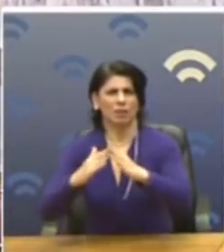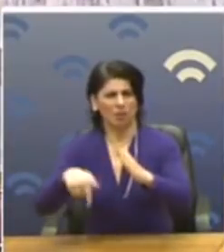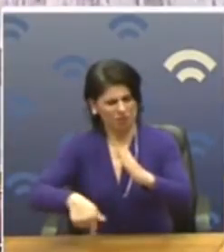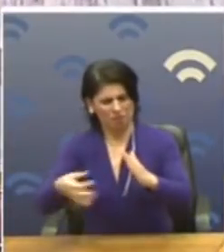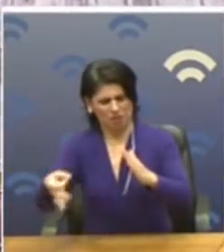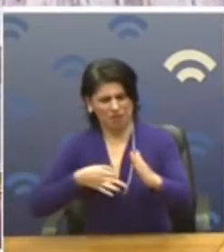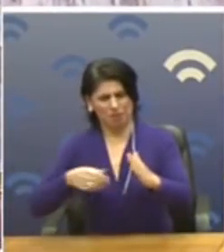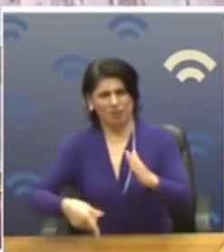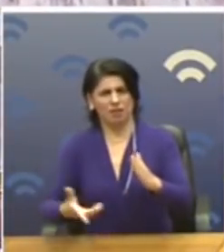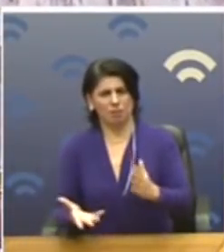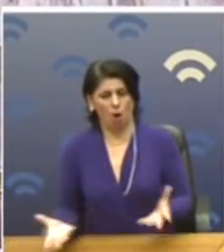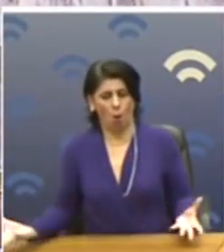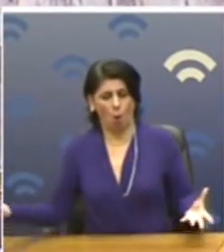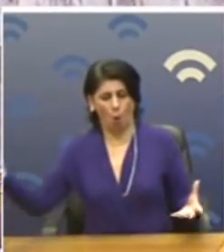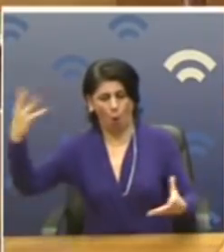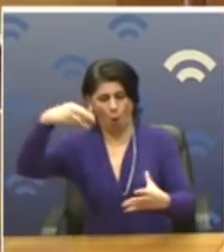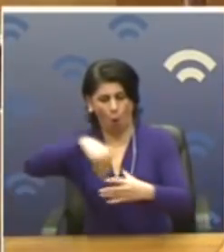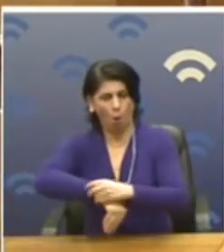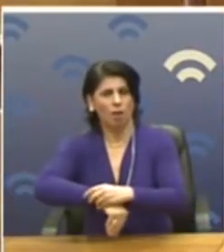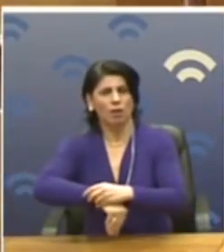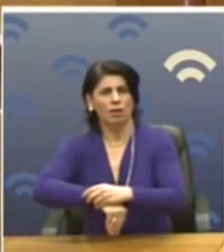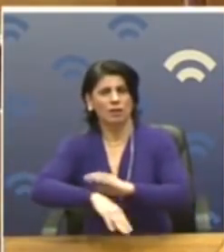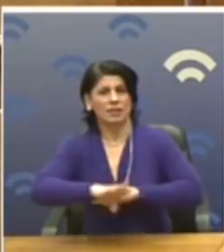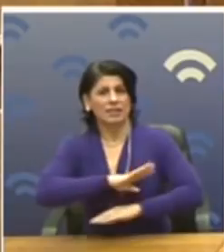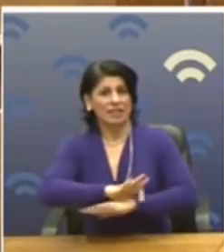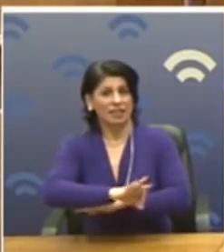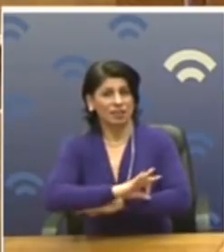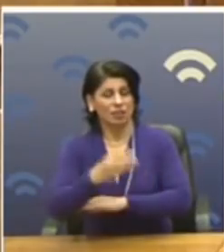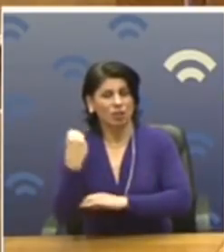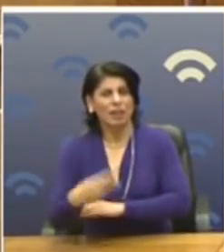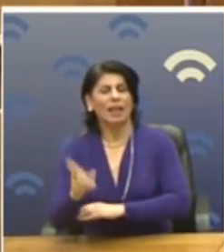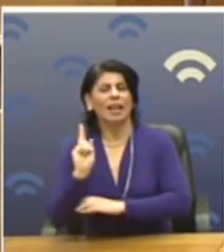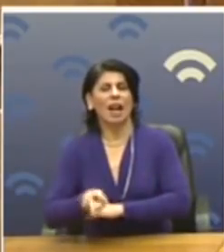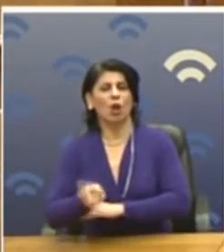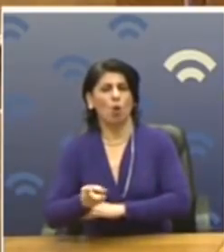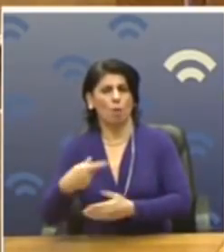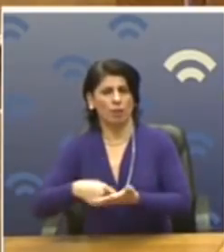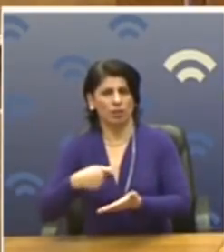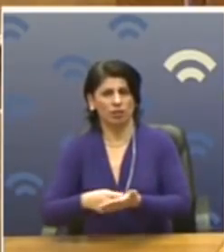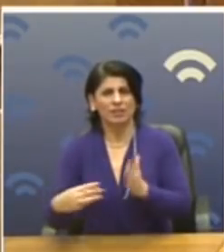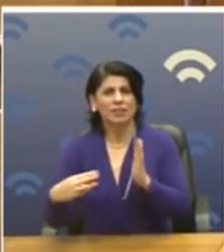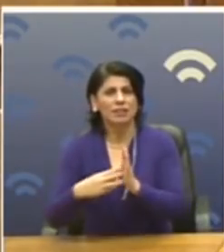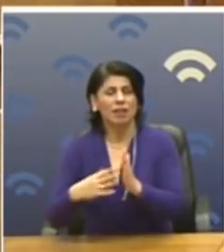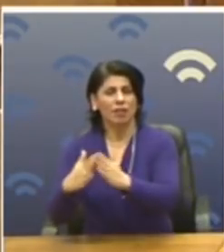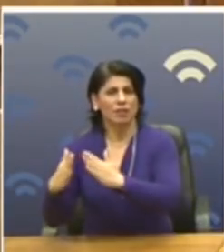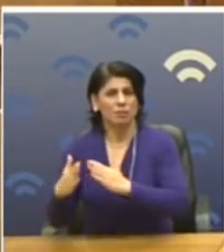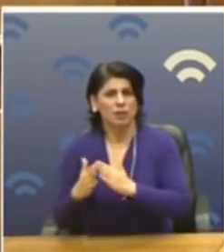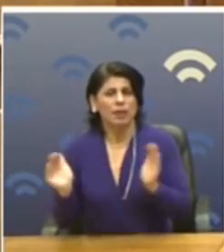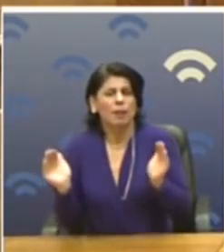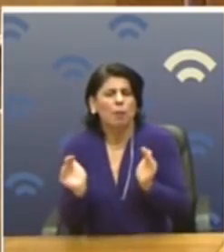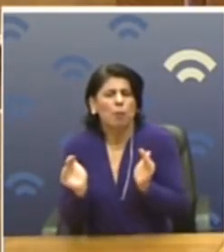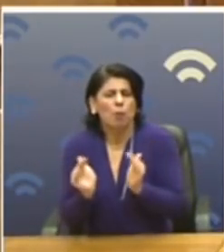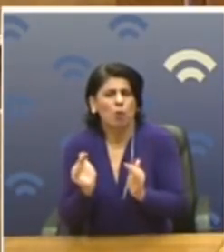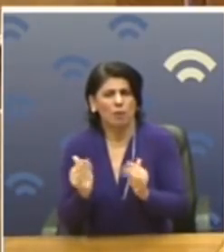σήμερα. Τσουβαλιάζετε στους στρατηγικούς κακοπληρωτές χιλιάδες νοικοκυριά και πολύ μικρές